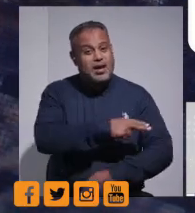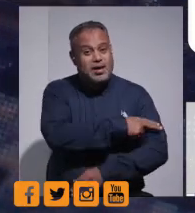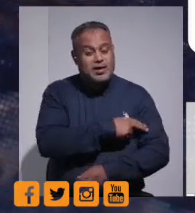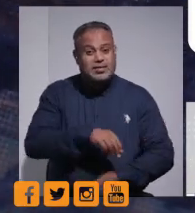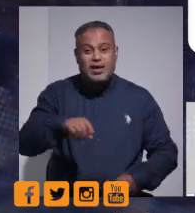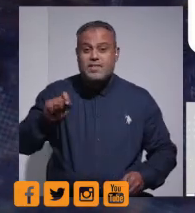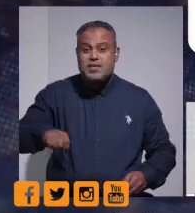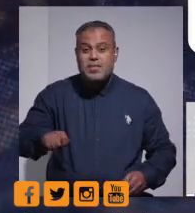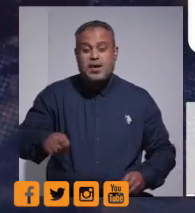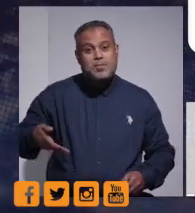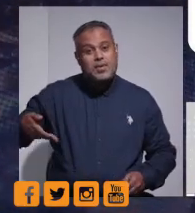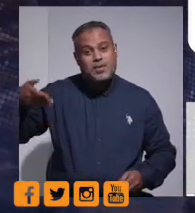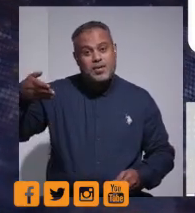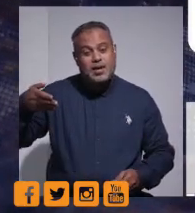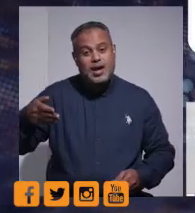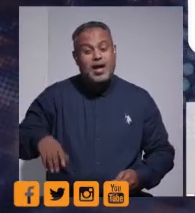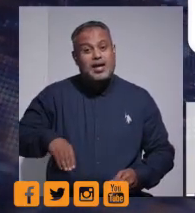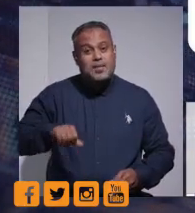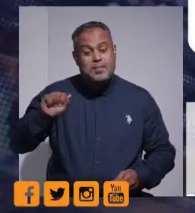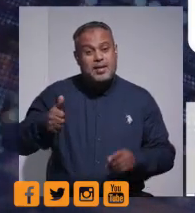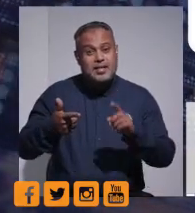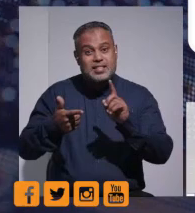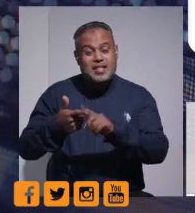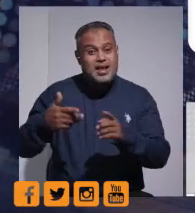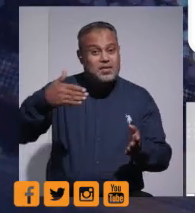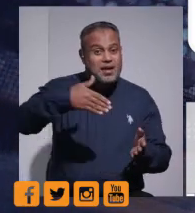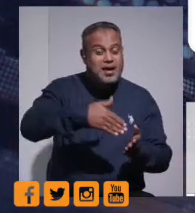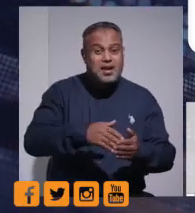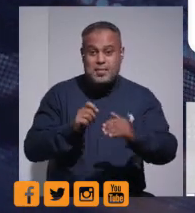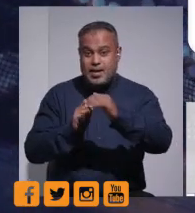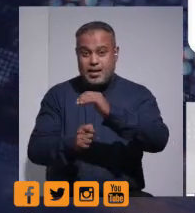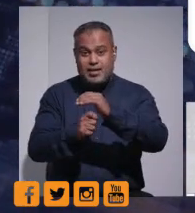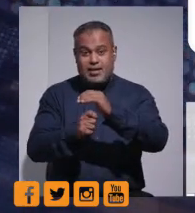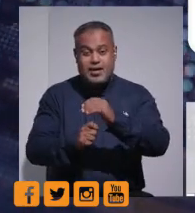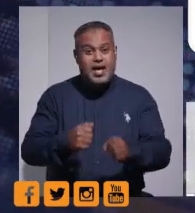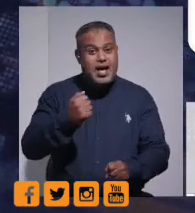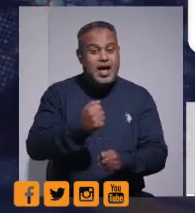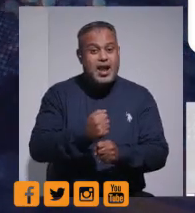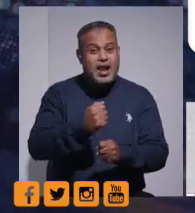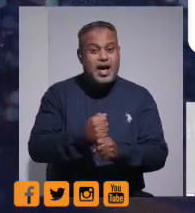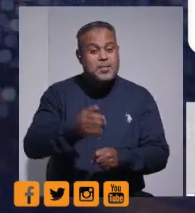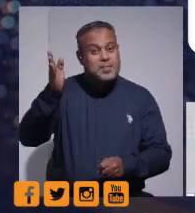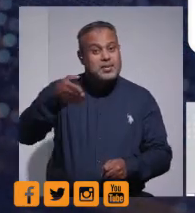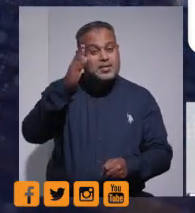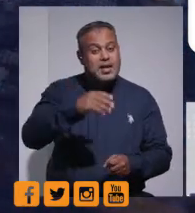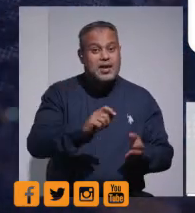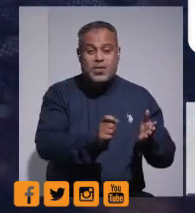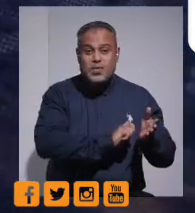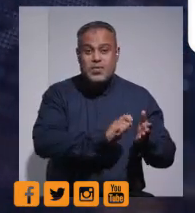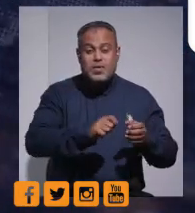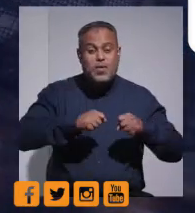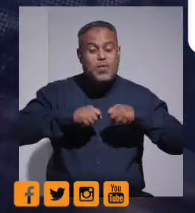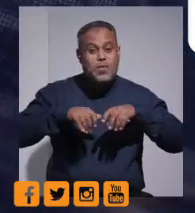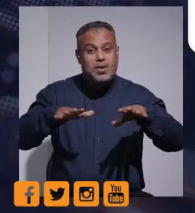العليا وقطت الماده الثانيه والاخيره من هذا القرار العمل به من تاريخ صدوره وينشر في